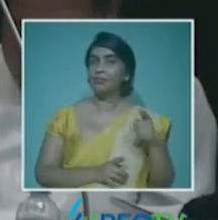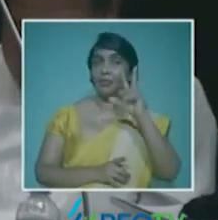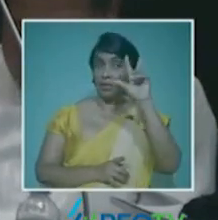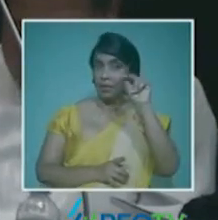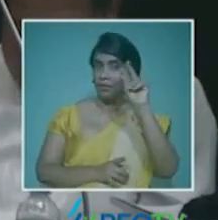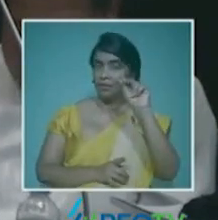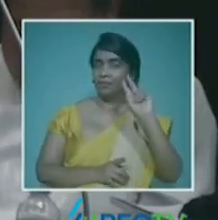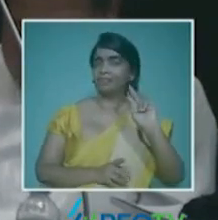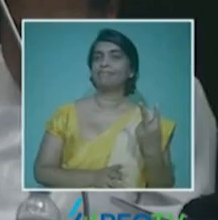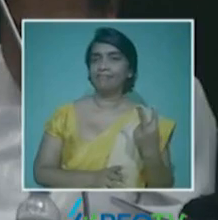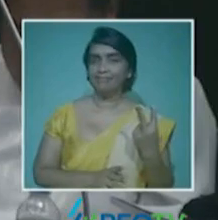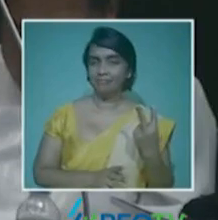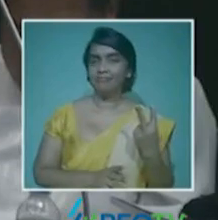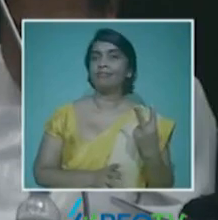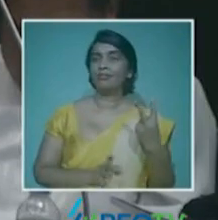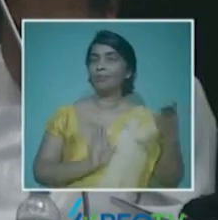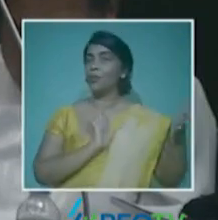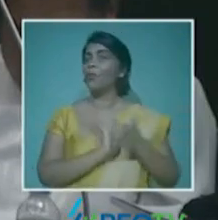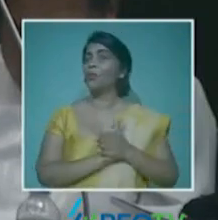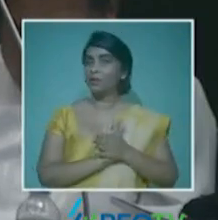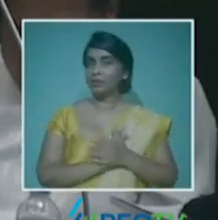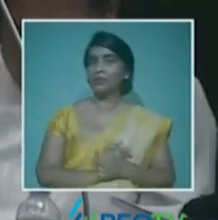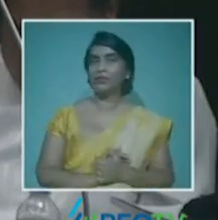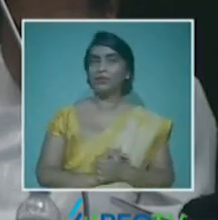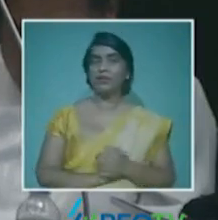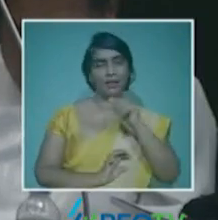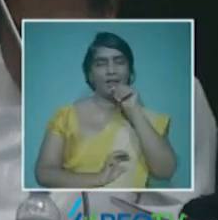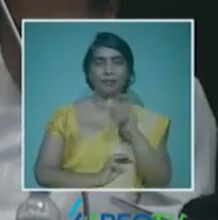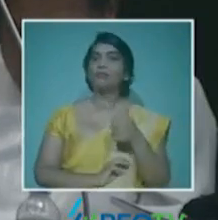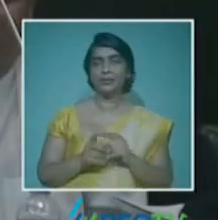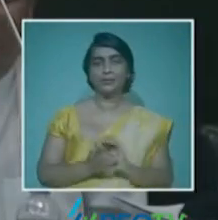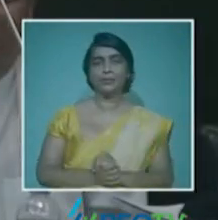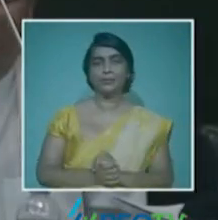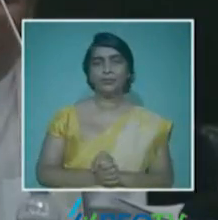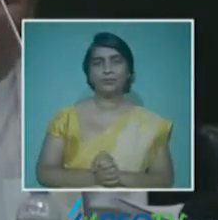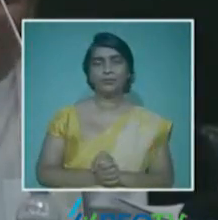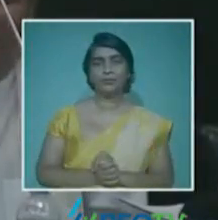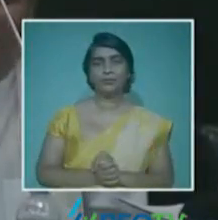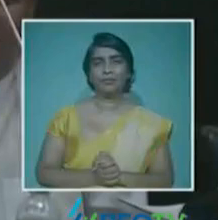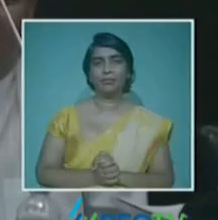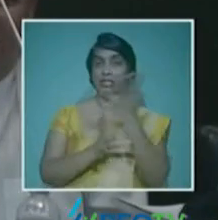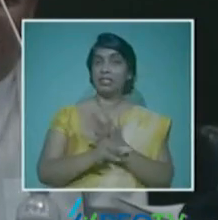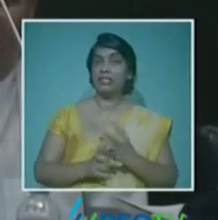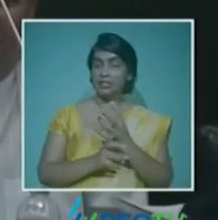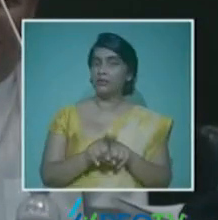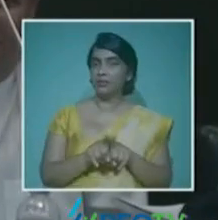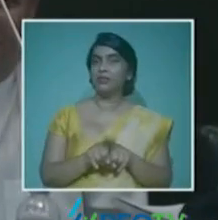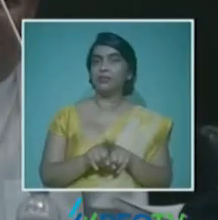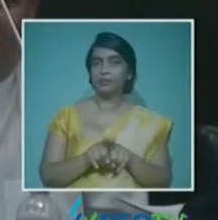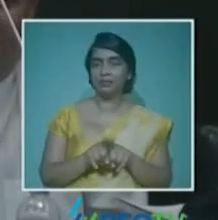දර්ශනයට මූල ධර්මයට එකතු කරගන්න ඒක ඇත්තටම හුඟක් හොඳ දෙයක් ඔව් බොරළුගොඩ සිංහයොත් මේ